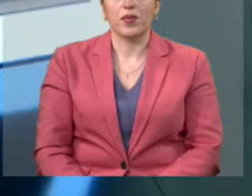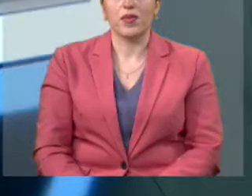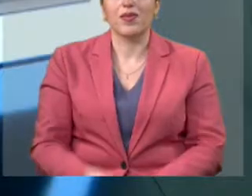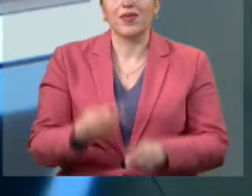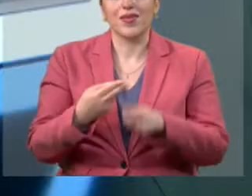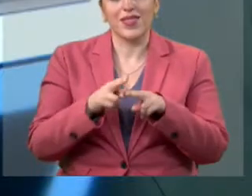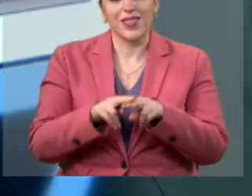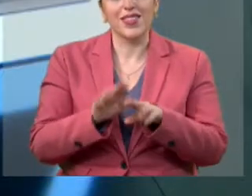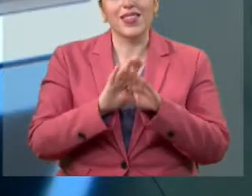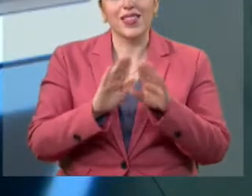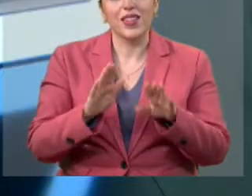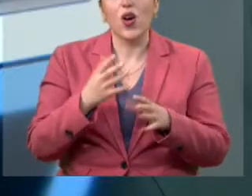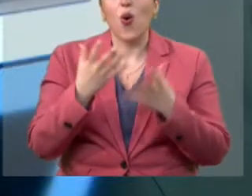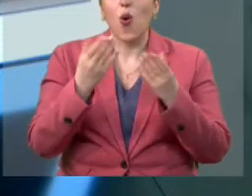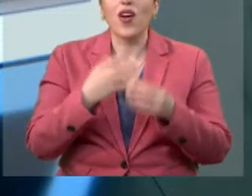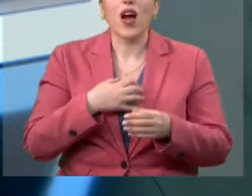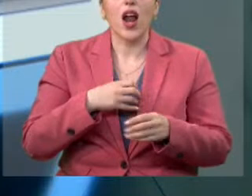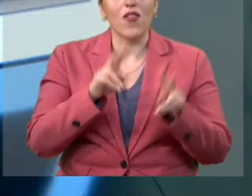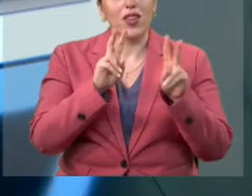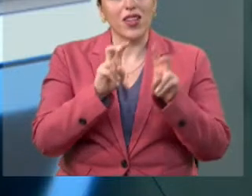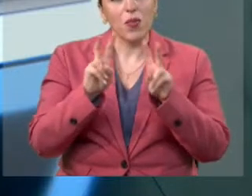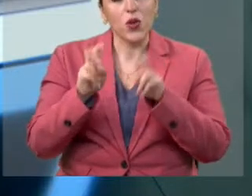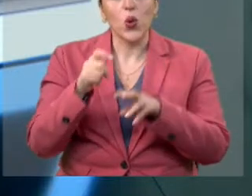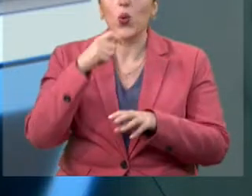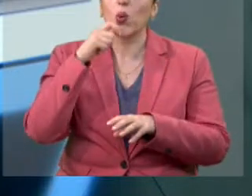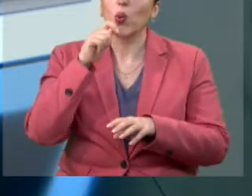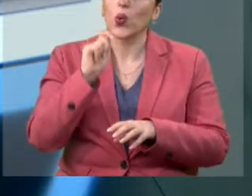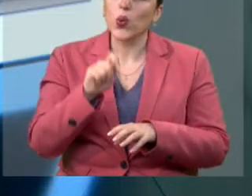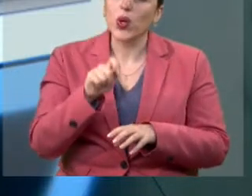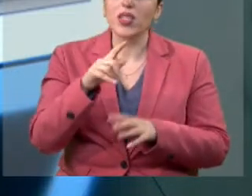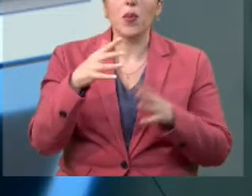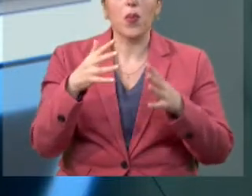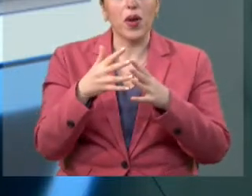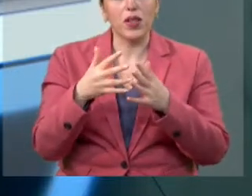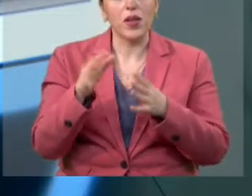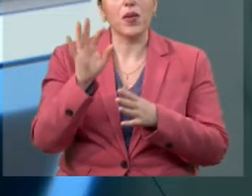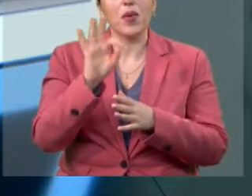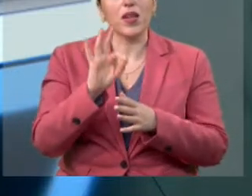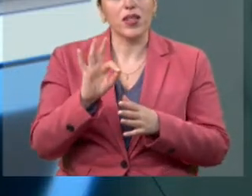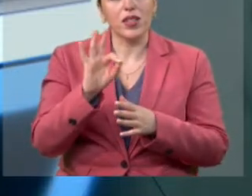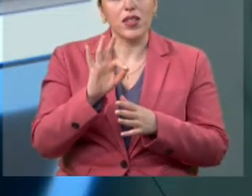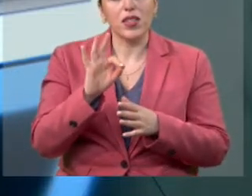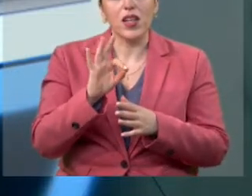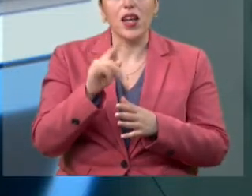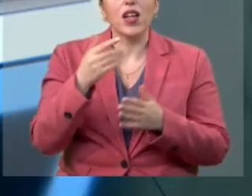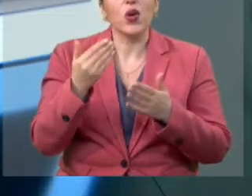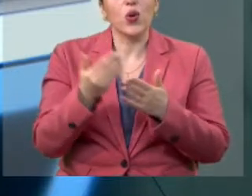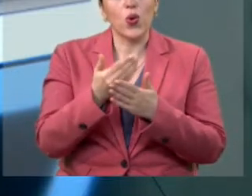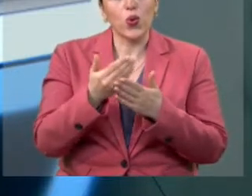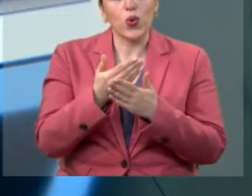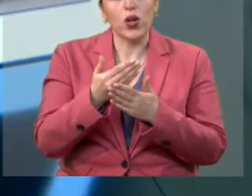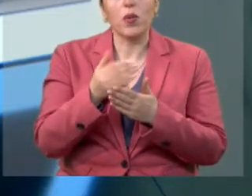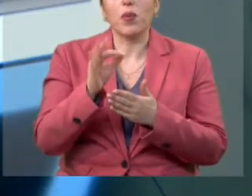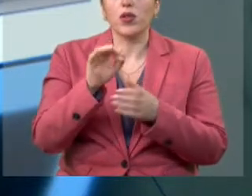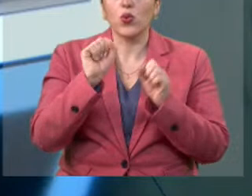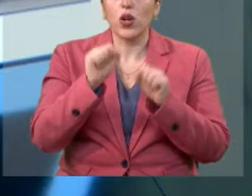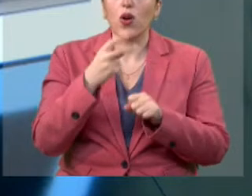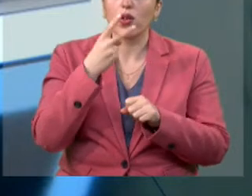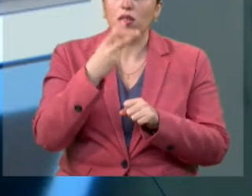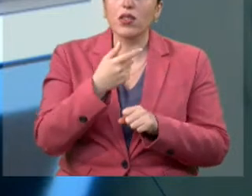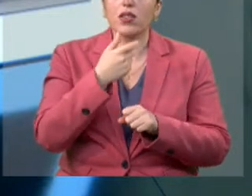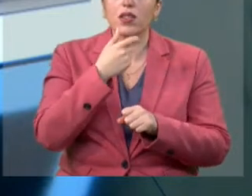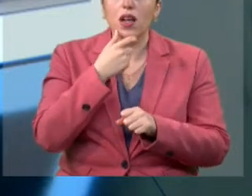Այժմի համար այսքան է օրվա կարևոր թեմաներին։ Ուկրաինայում ընթացող պատերազմի մասին վերջին նորություններին կարող եք